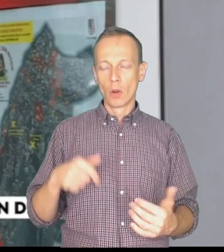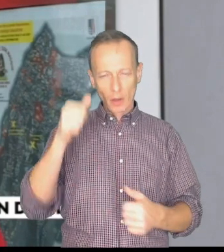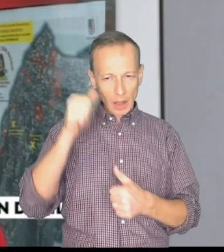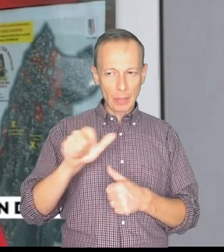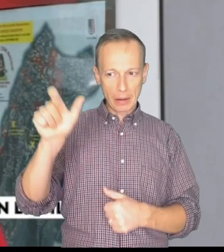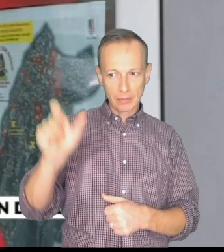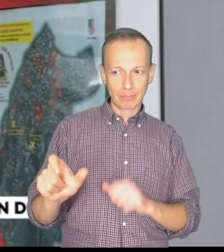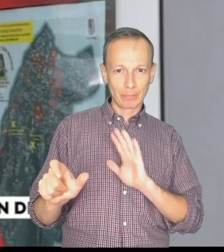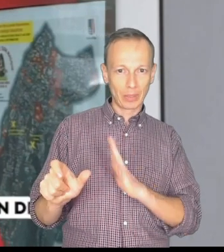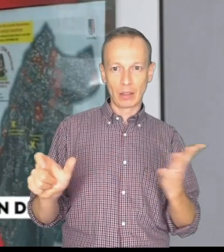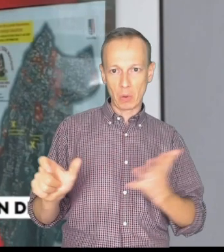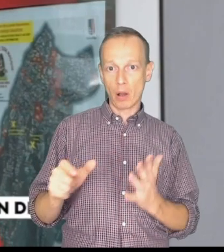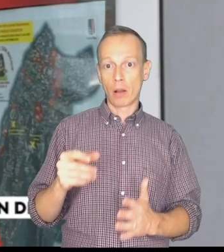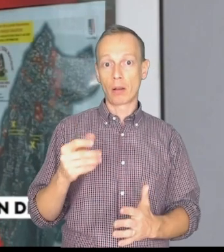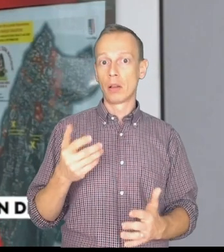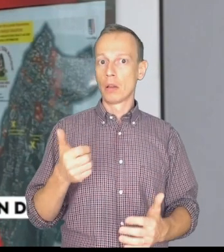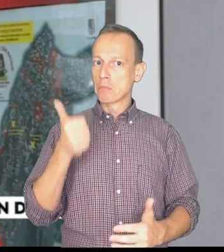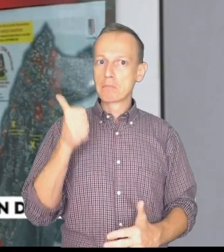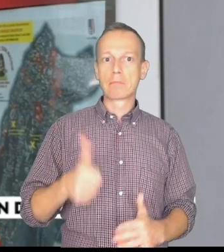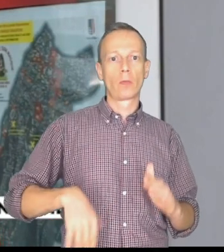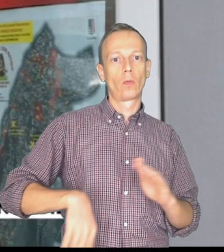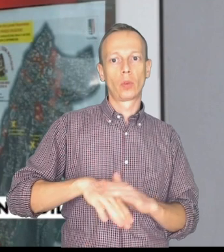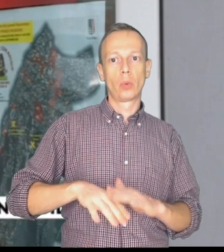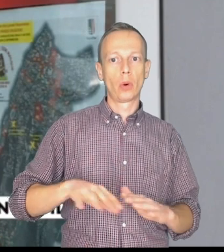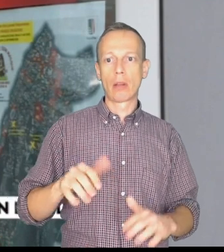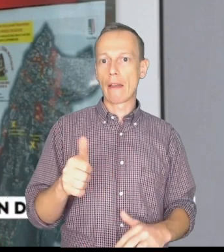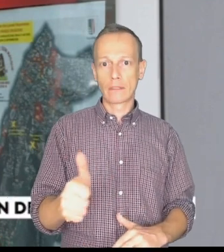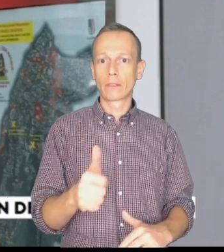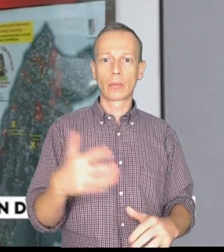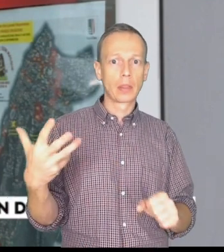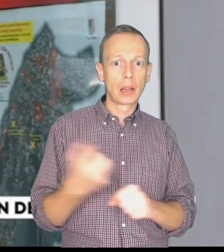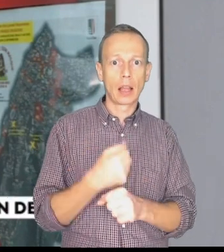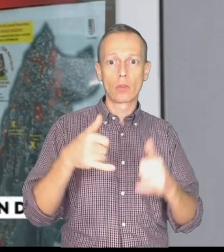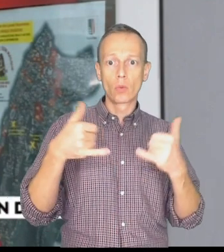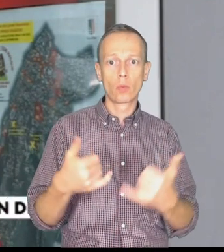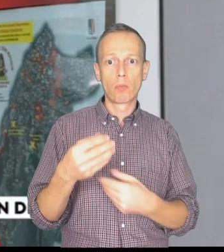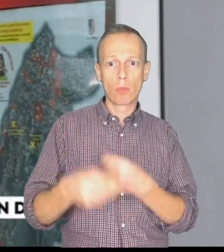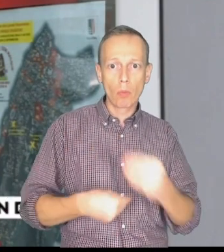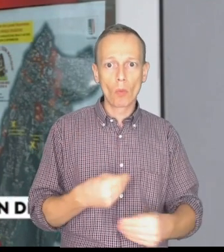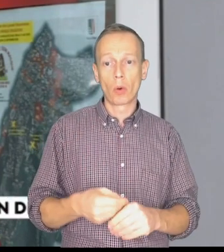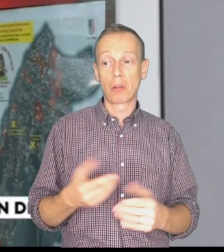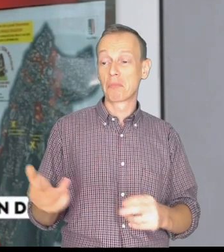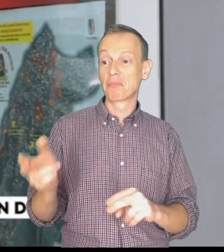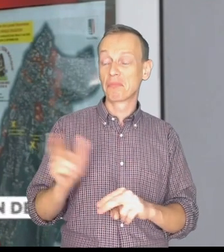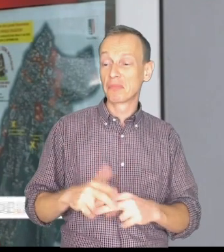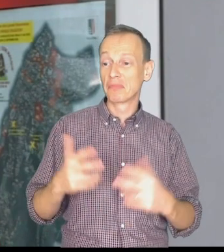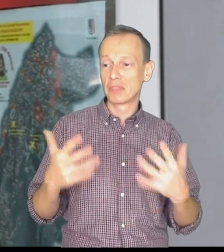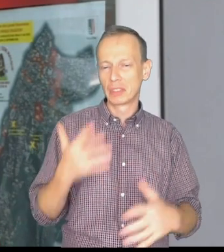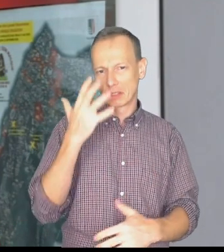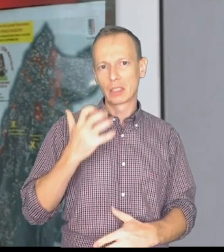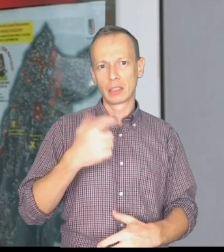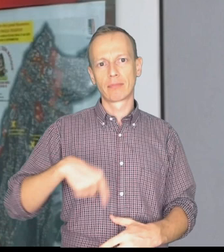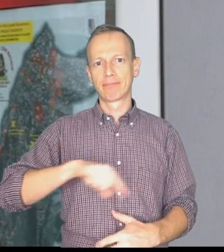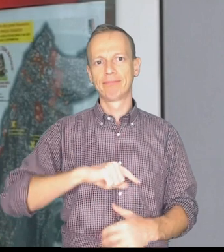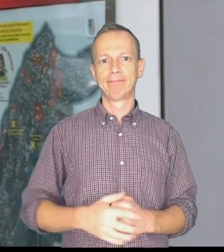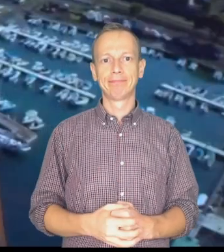faut garder le souvenir d'un homme, d'un très, très bon footballeur qui a gagné les Coupes du Monde et qui s'en va aujourd'hui. Et puis c'est